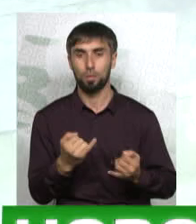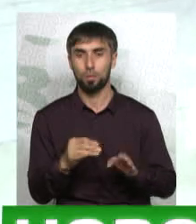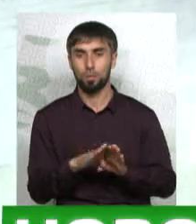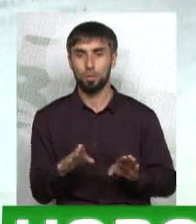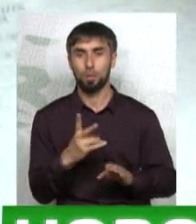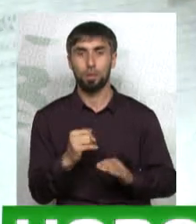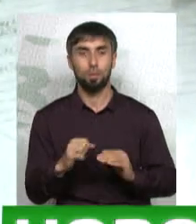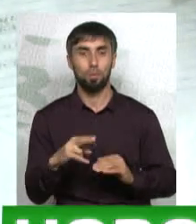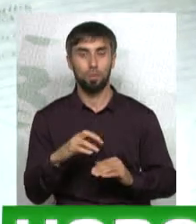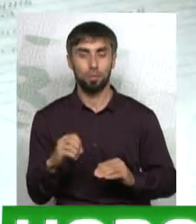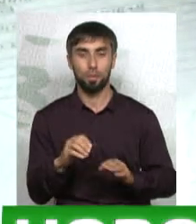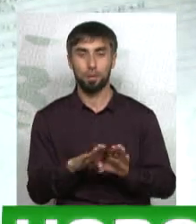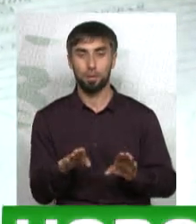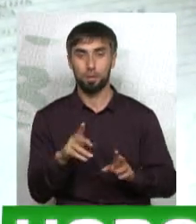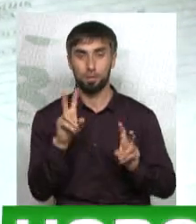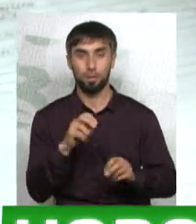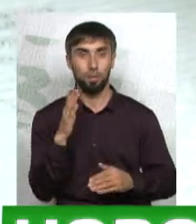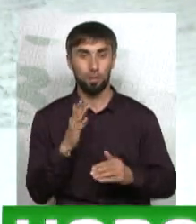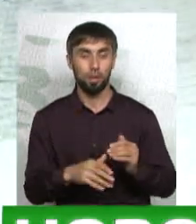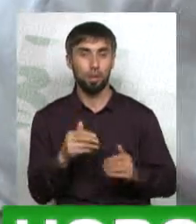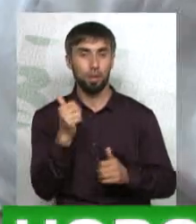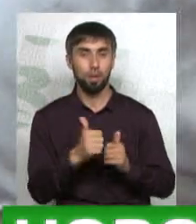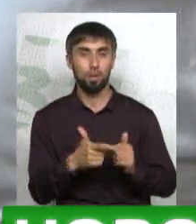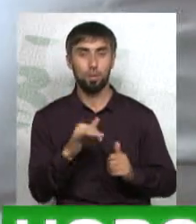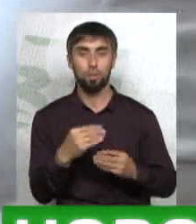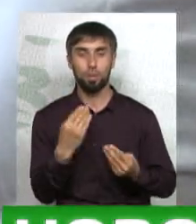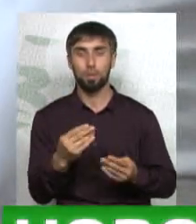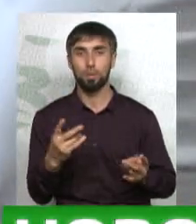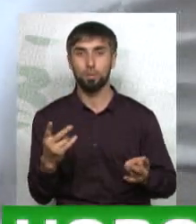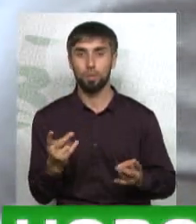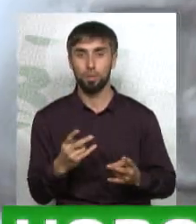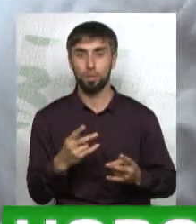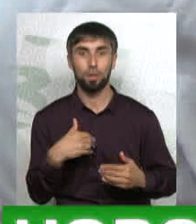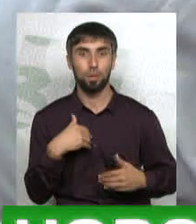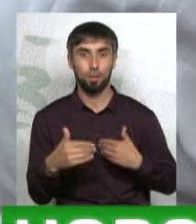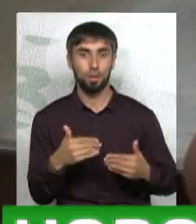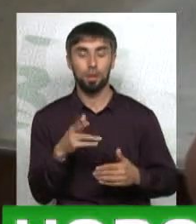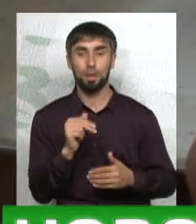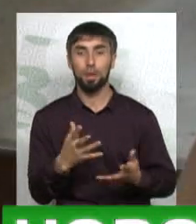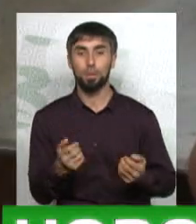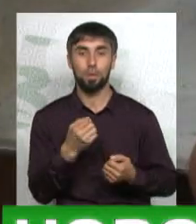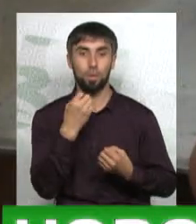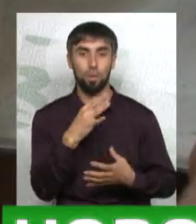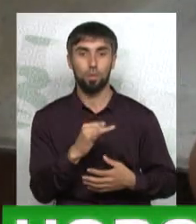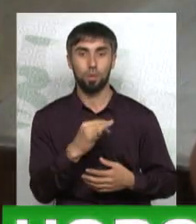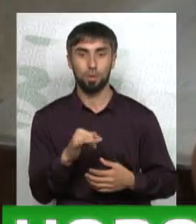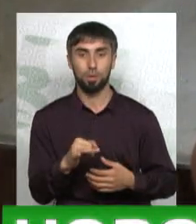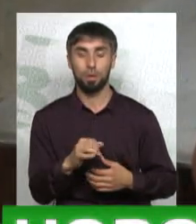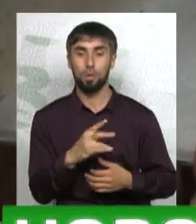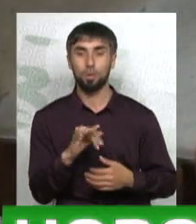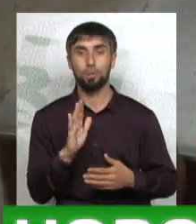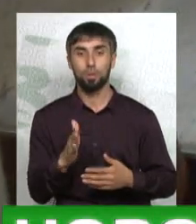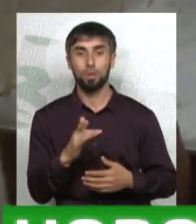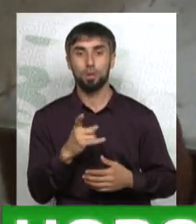всхожестью на полях. После того, как исследования завершат, каждому ГУПу даются необходимые рекомендации, как получить хороший урожай. А они